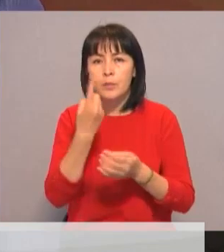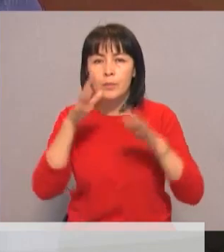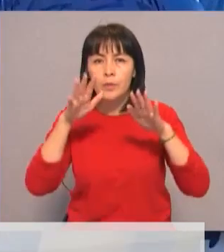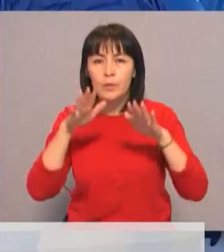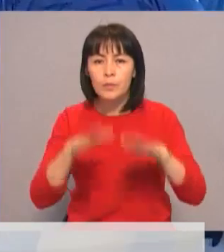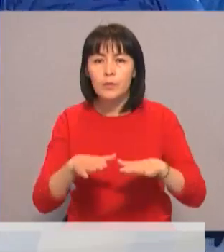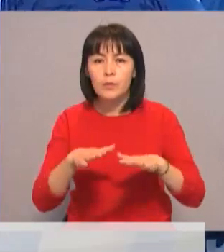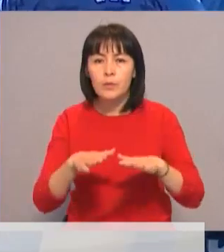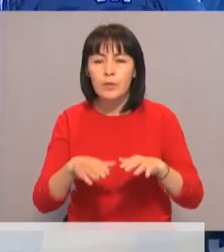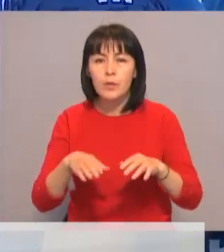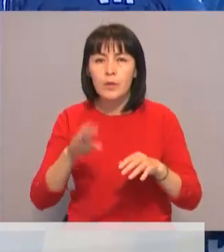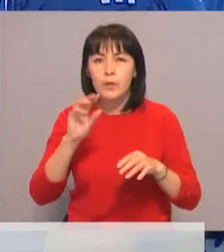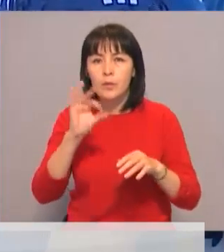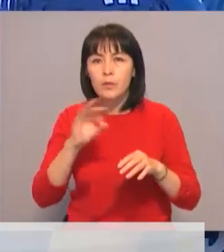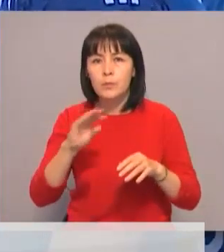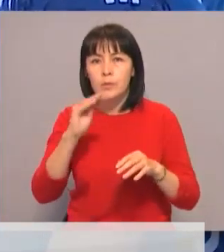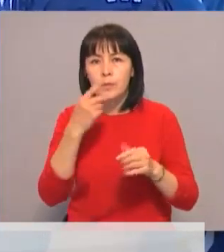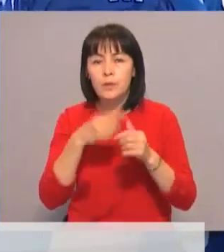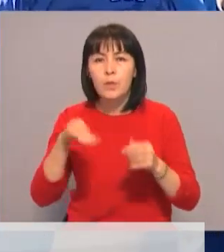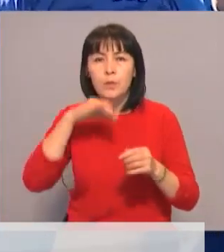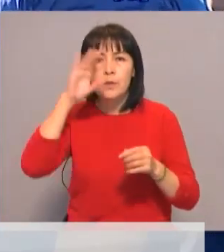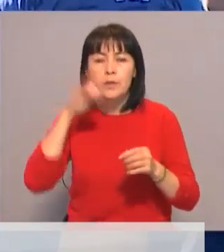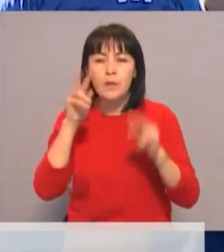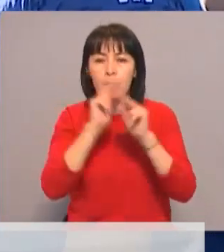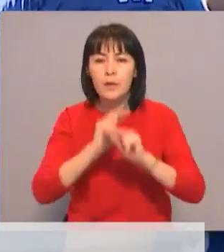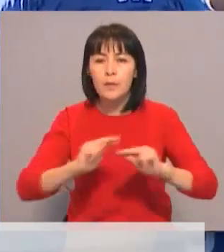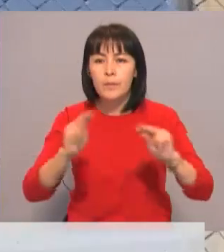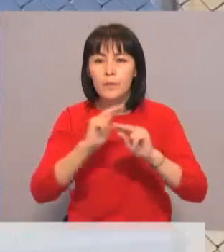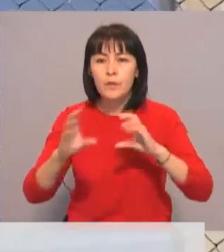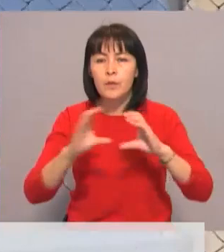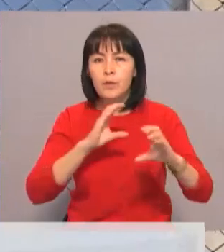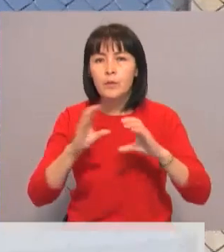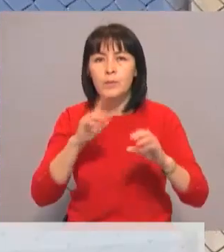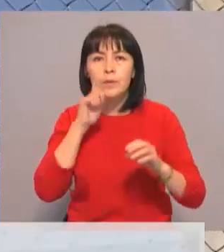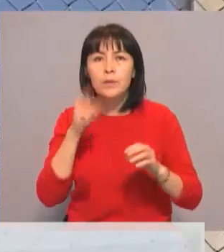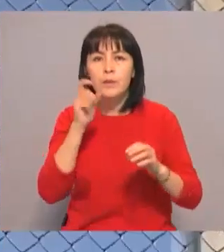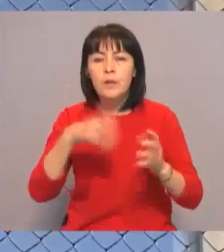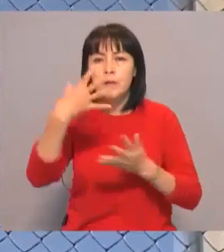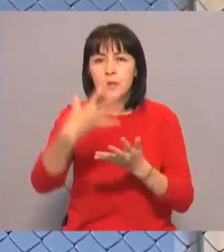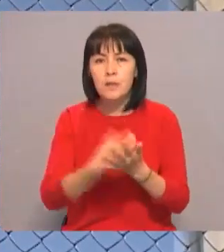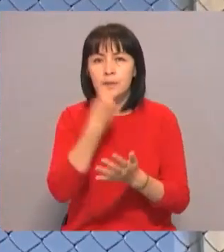1-ші бәйгені Өзбекәлі Жәнібеков атындағы Оңтүстік Қазақстан педагогикалық университетінің студенттері